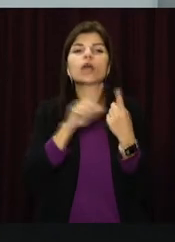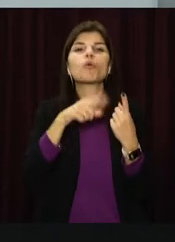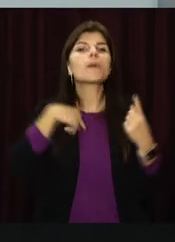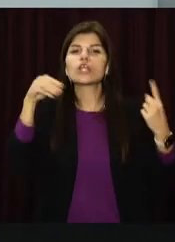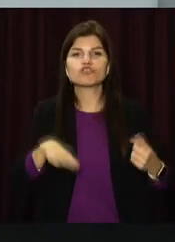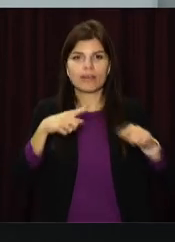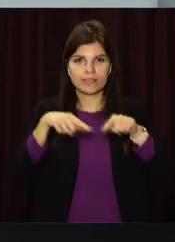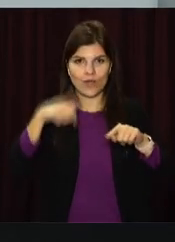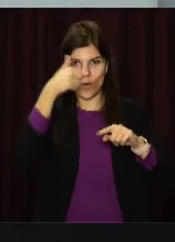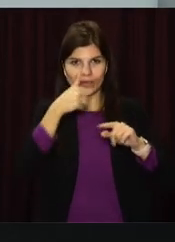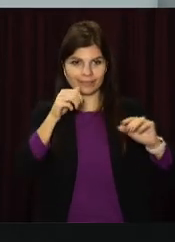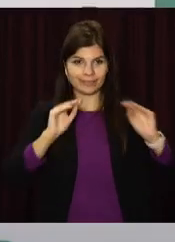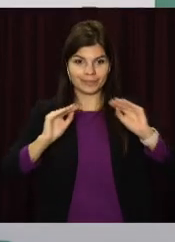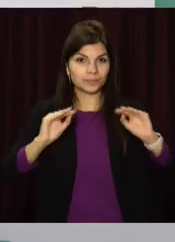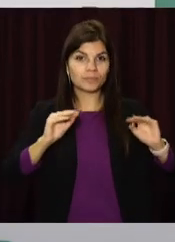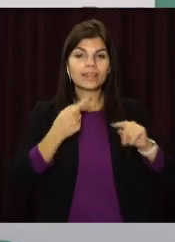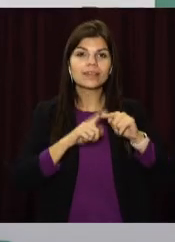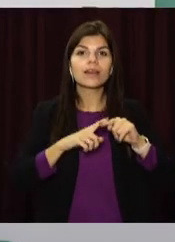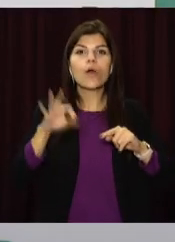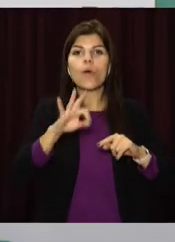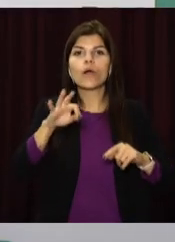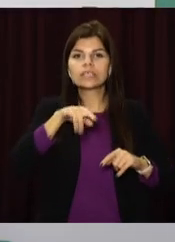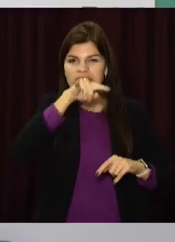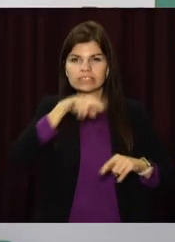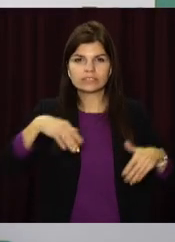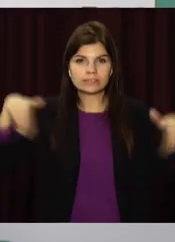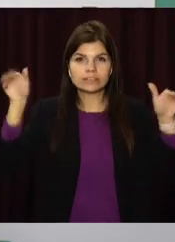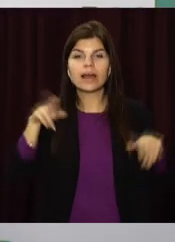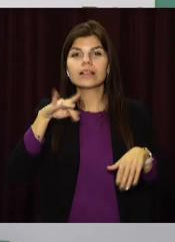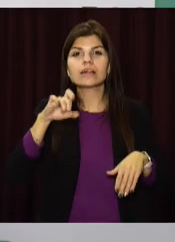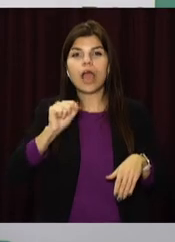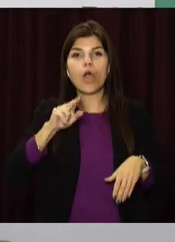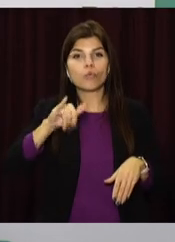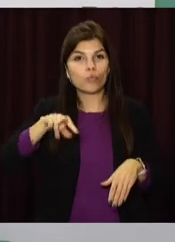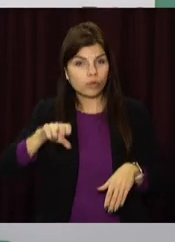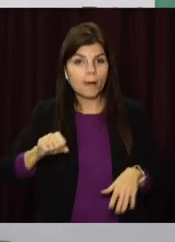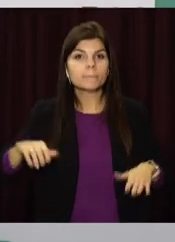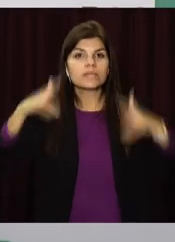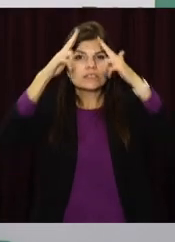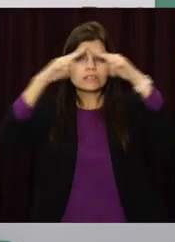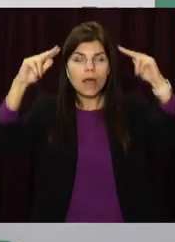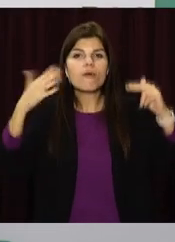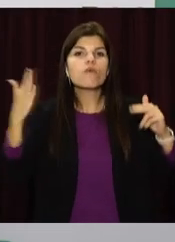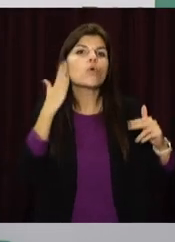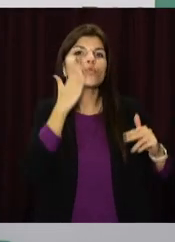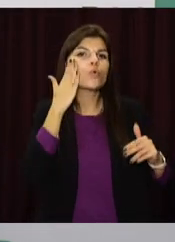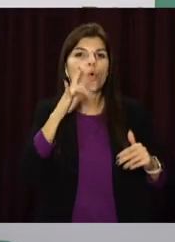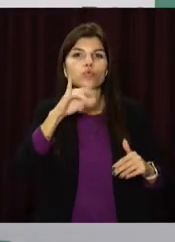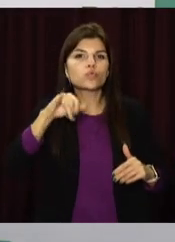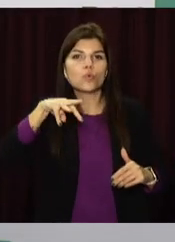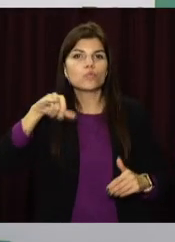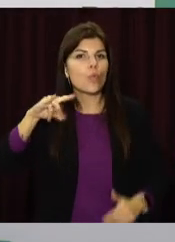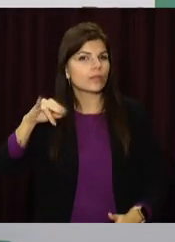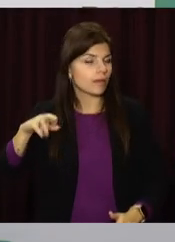легенду, яку ми вирішили в цьому році обіграти, це зазвичай легенда про Дракулу. І ми вирішили, що замок Румунії – це буде така